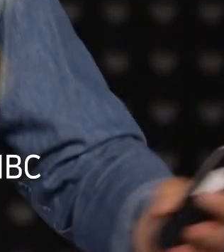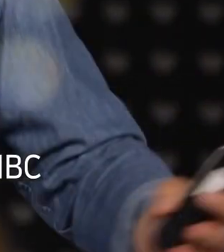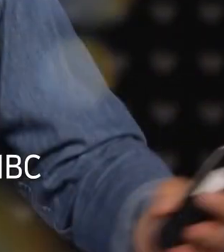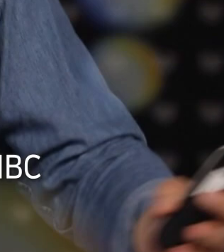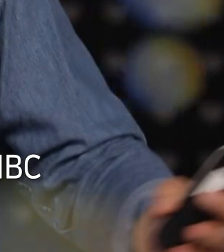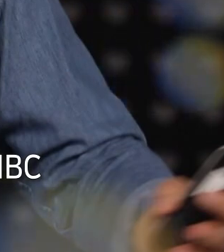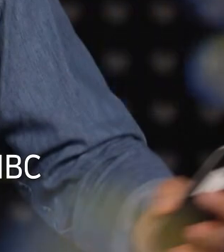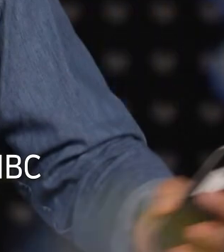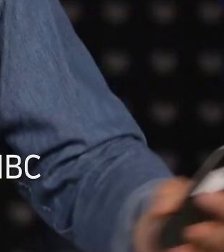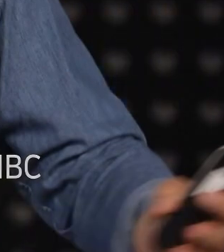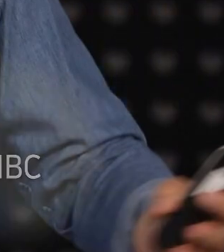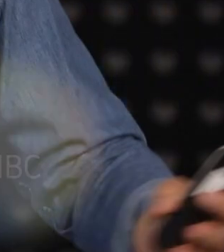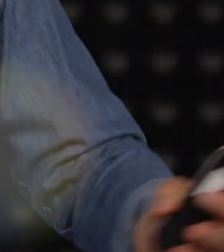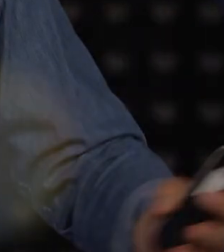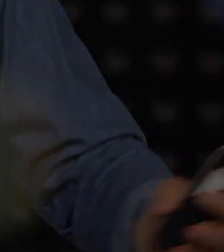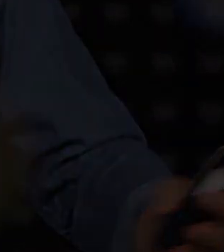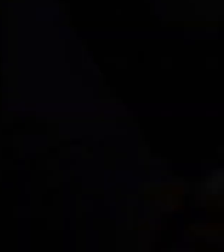으 으